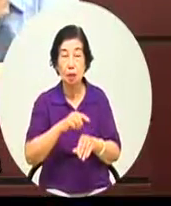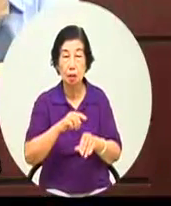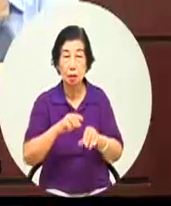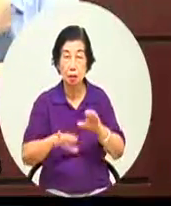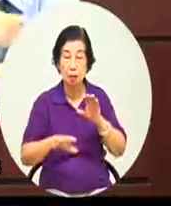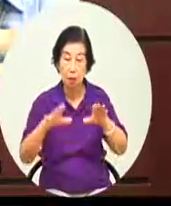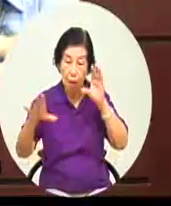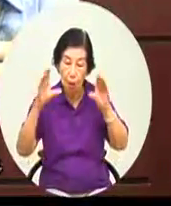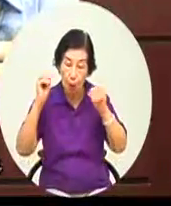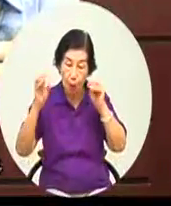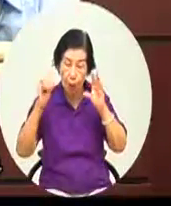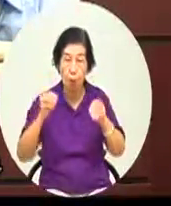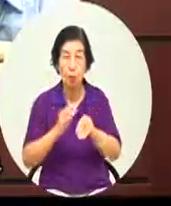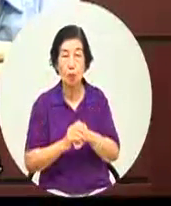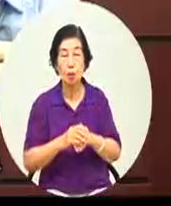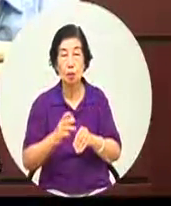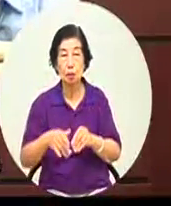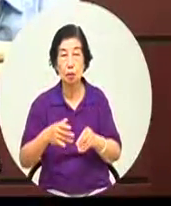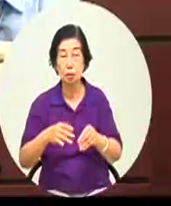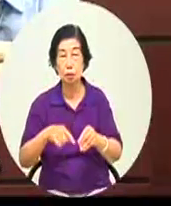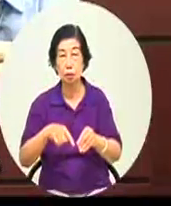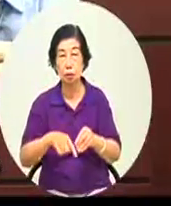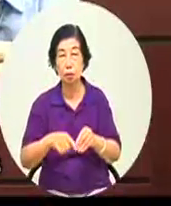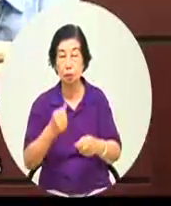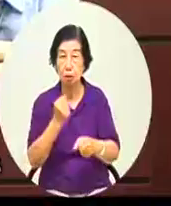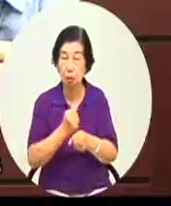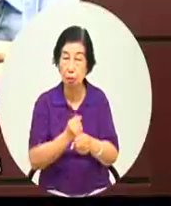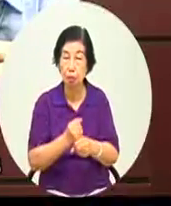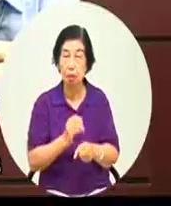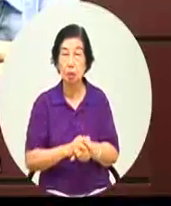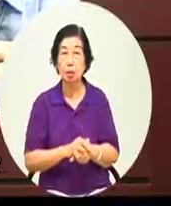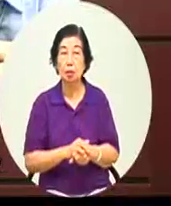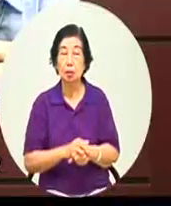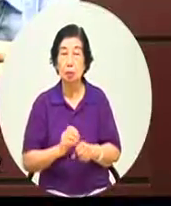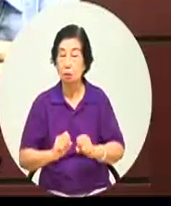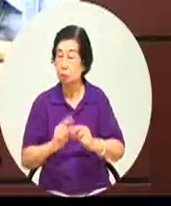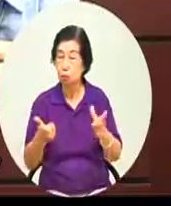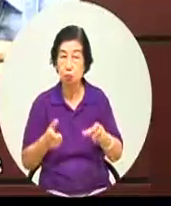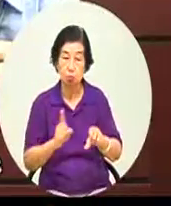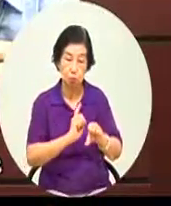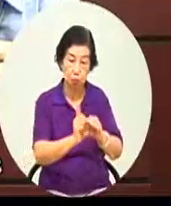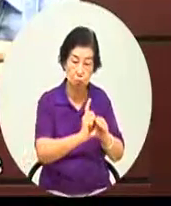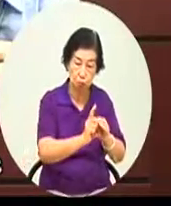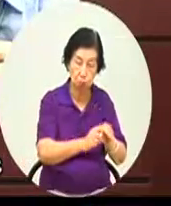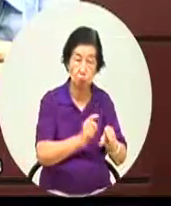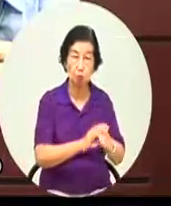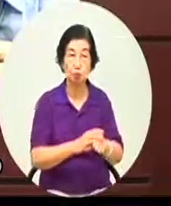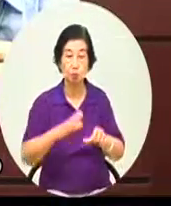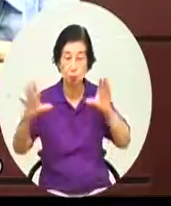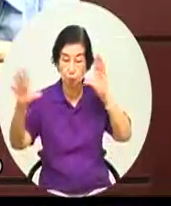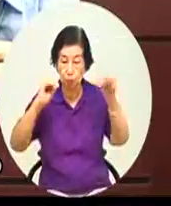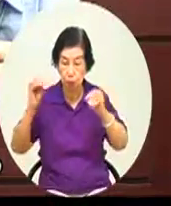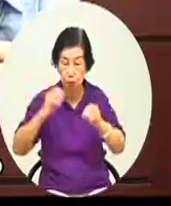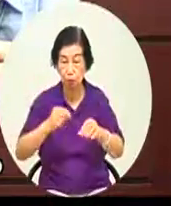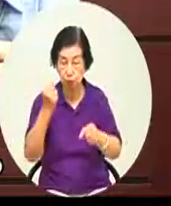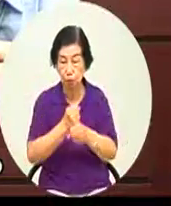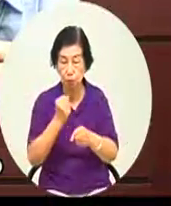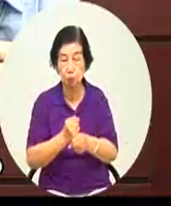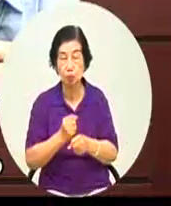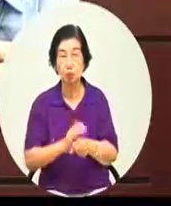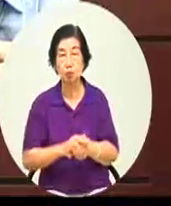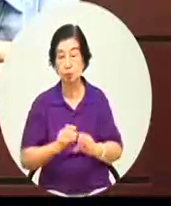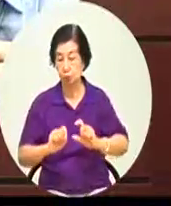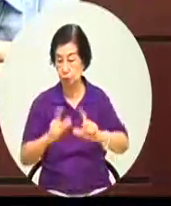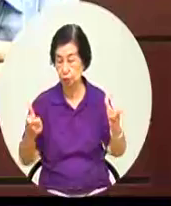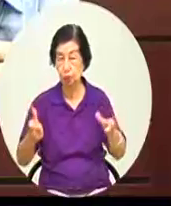我们的市民朋友啊 ，Uber 它不是计程车，它是资讯业，所以消费者可能要